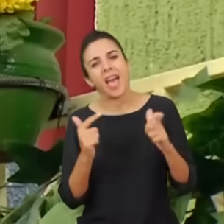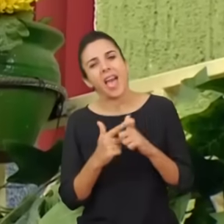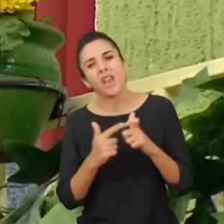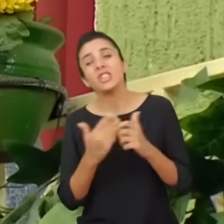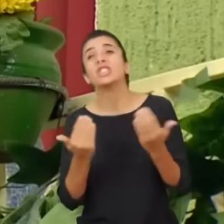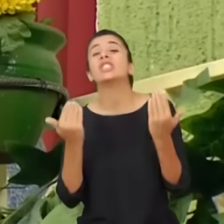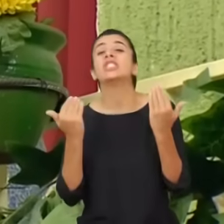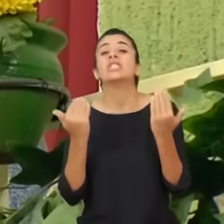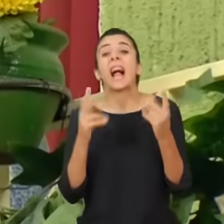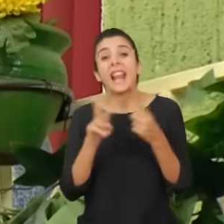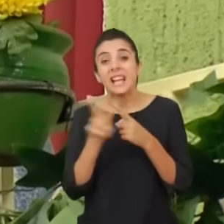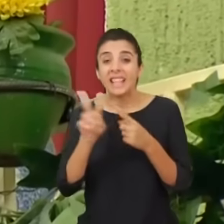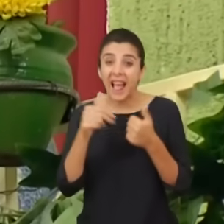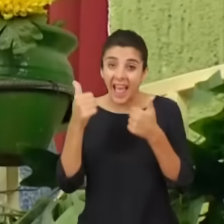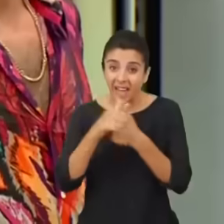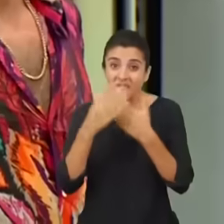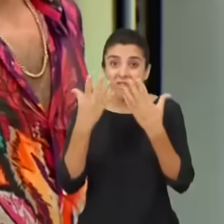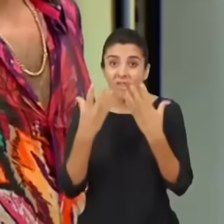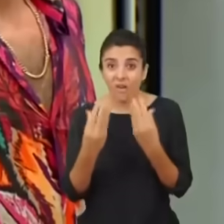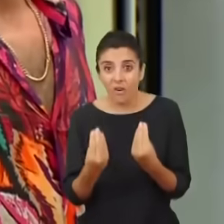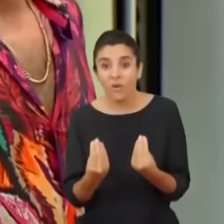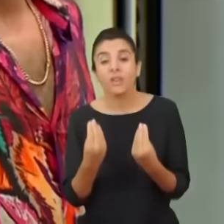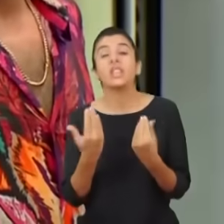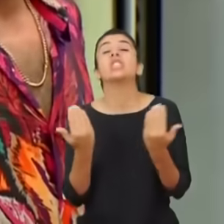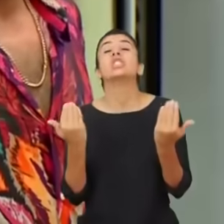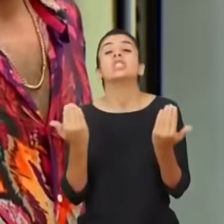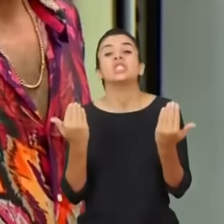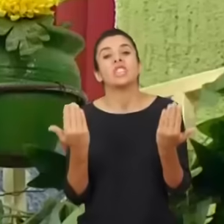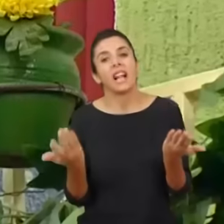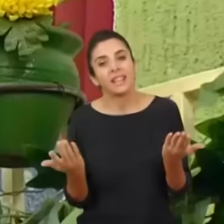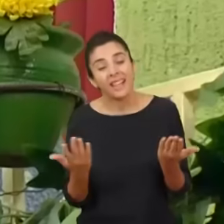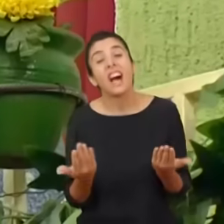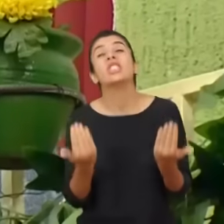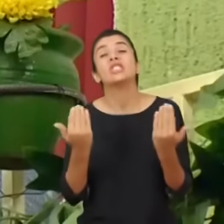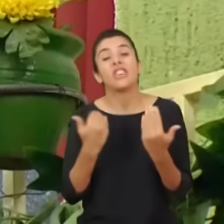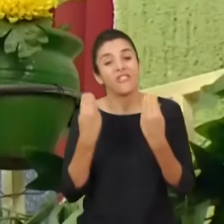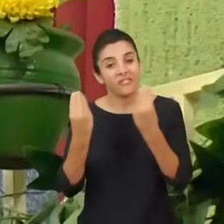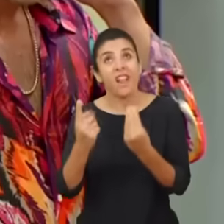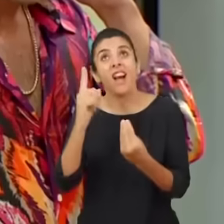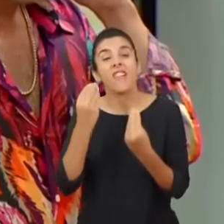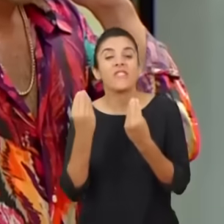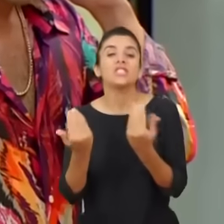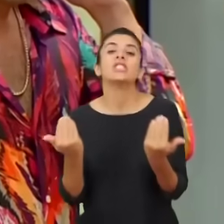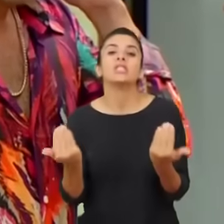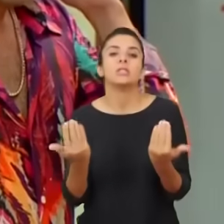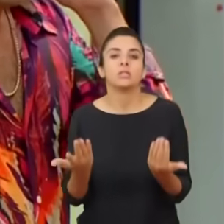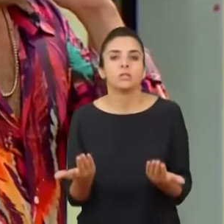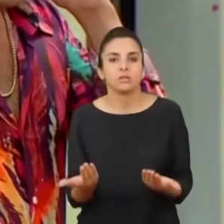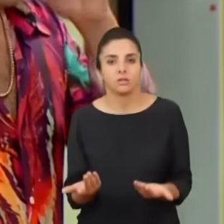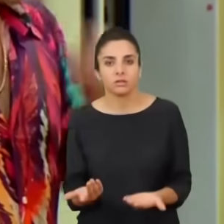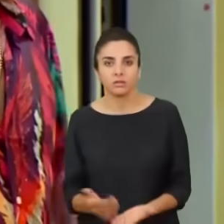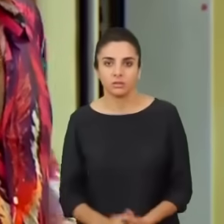ay inşallah Nazlı'yla senin de başına verir Allah böyle. Hadi bakalım, darı sizin başınıza olsun kız. Allah, işte böyle